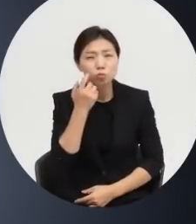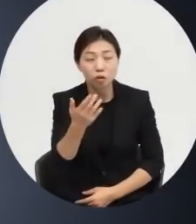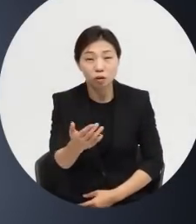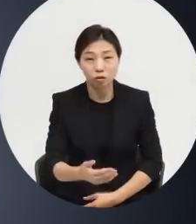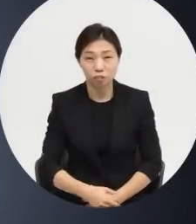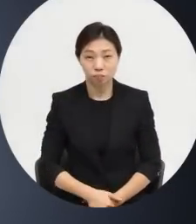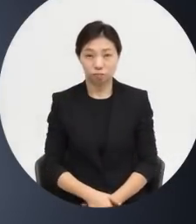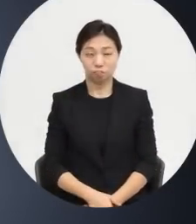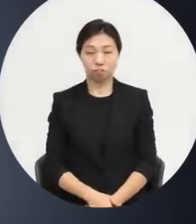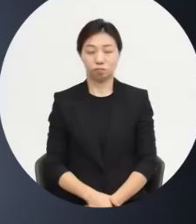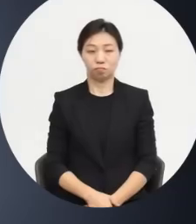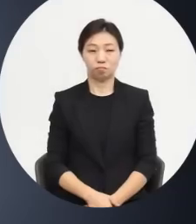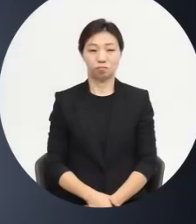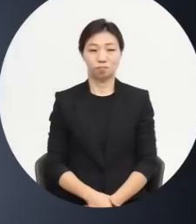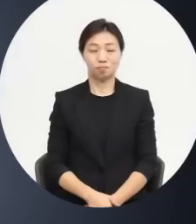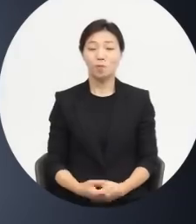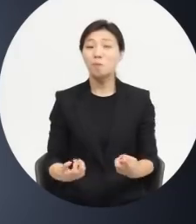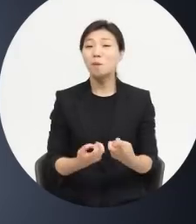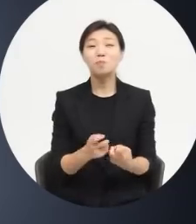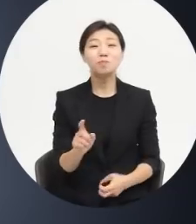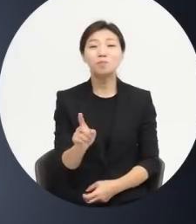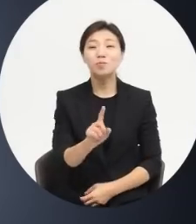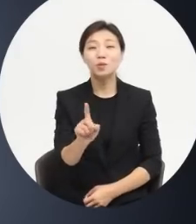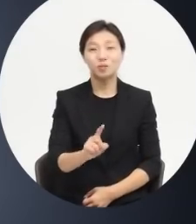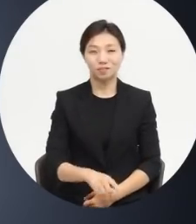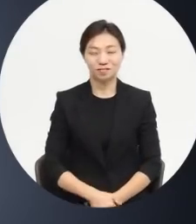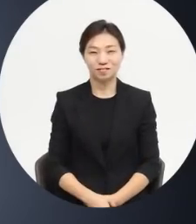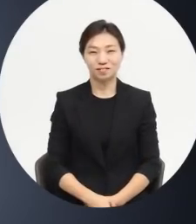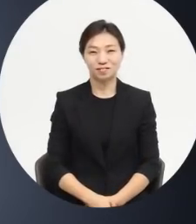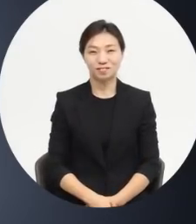이상입니다. 네, 어떻게 하면 될것 같아요?